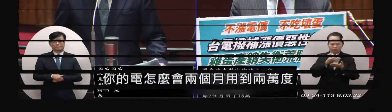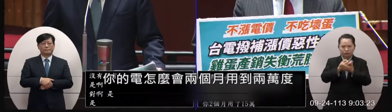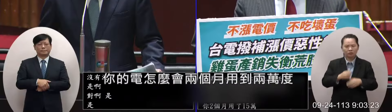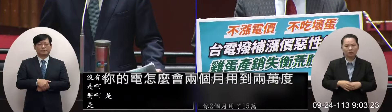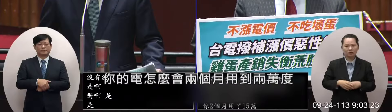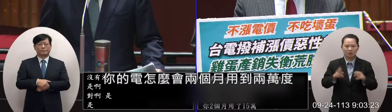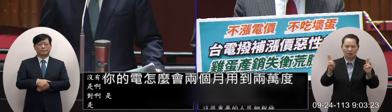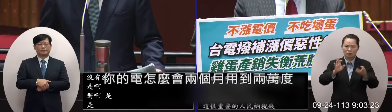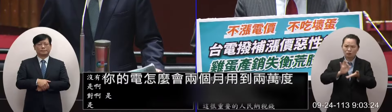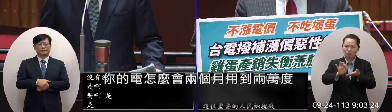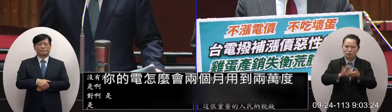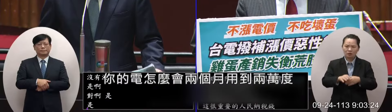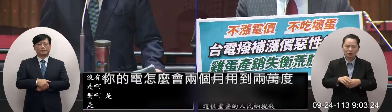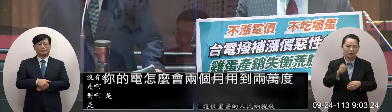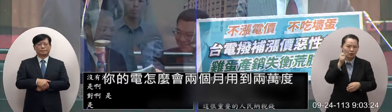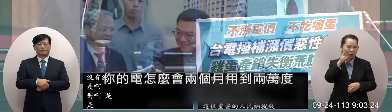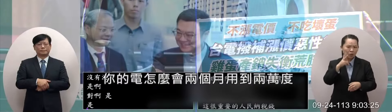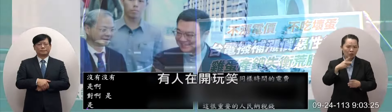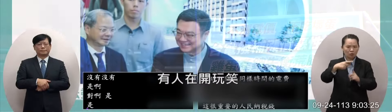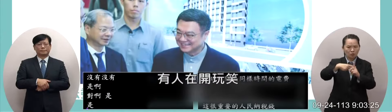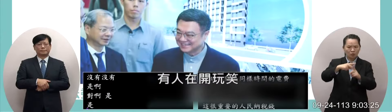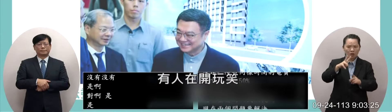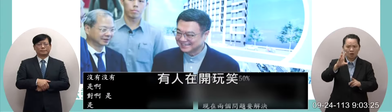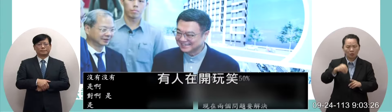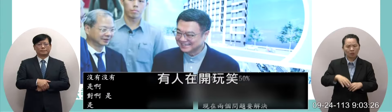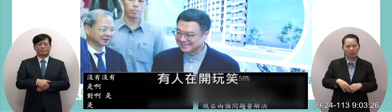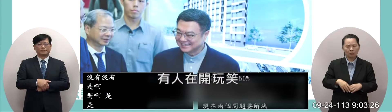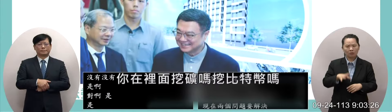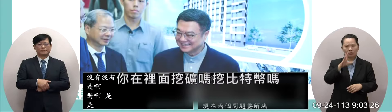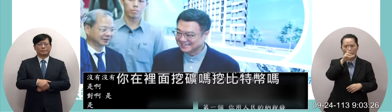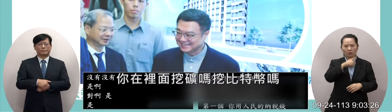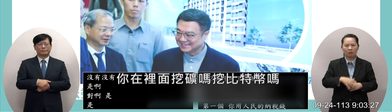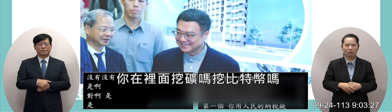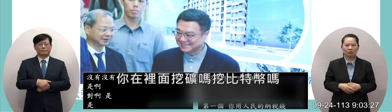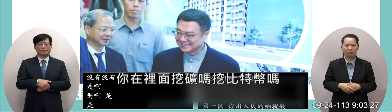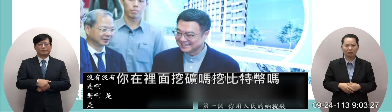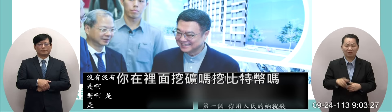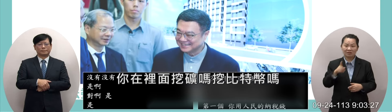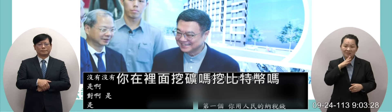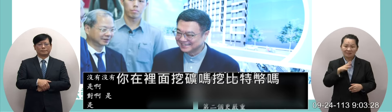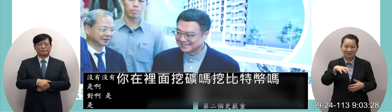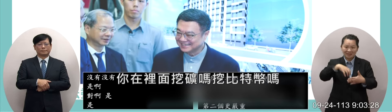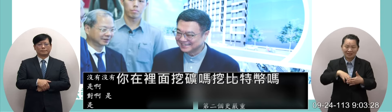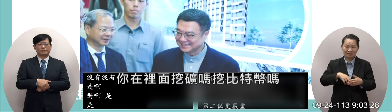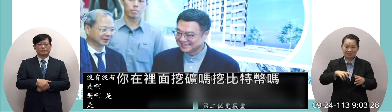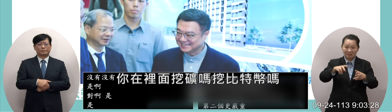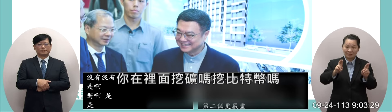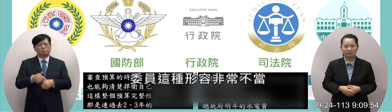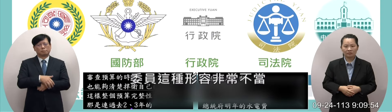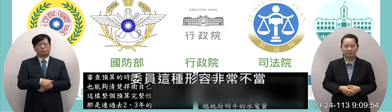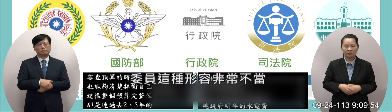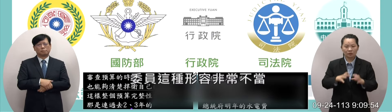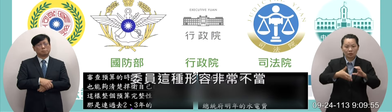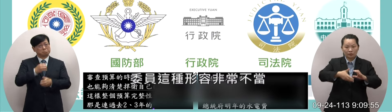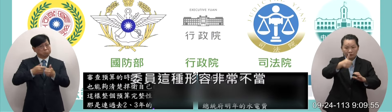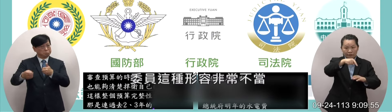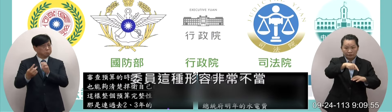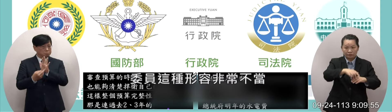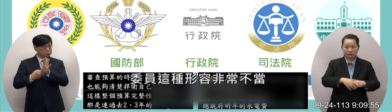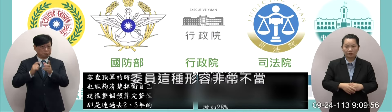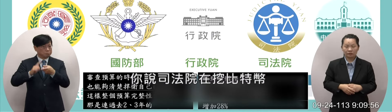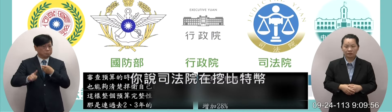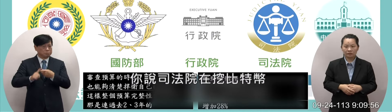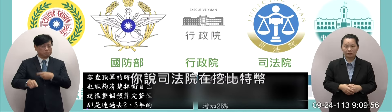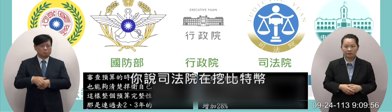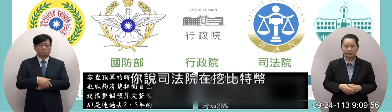怎么两个用到两用两个月用到两万度？有人在开玩笑啊！你在里面什么挖矿吗？挖比特币吗？ 委员这种形容非常